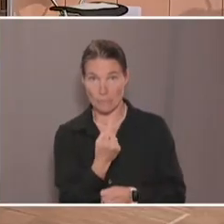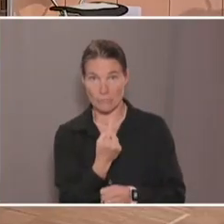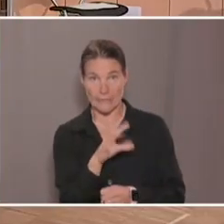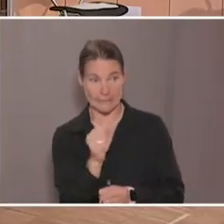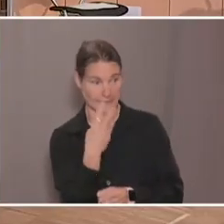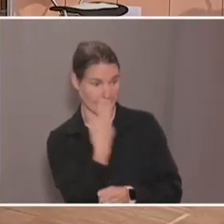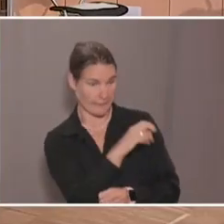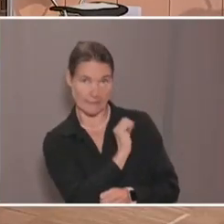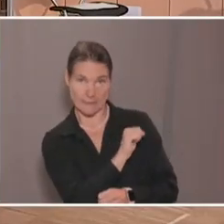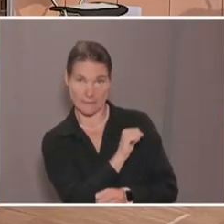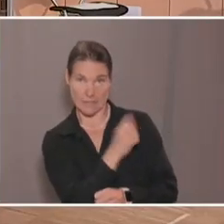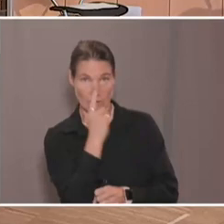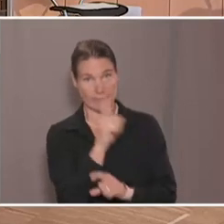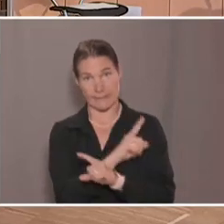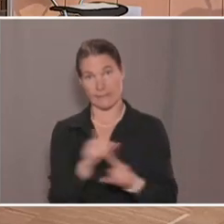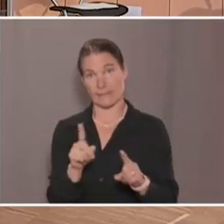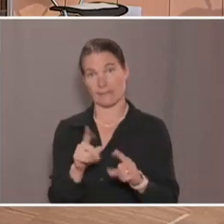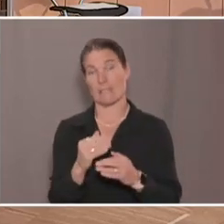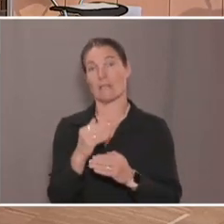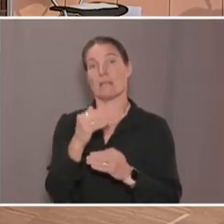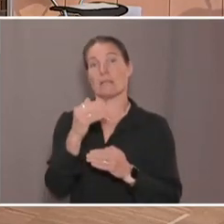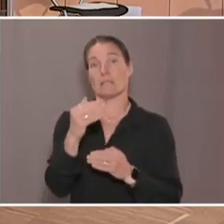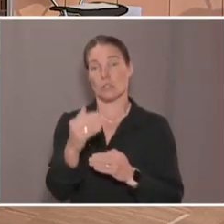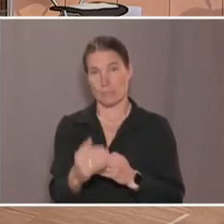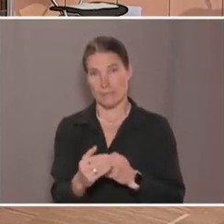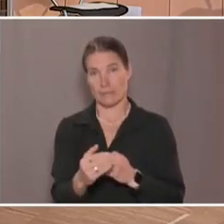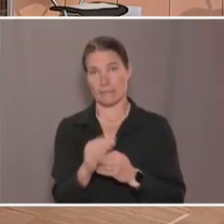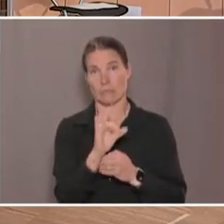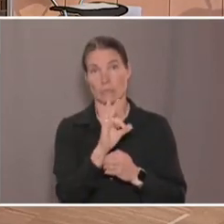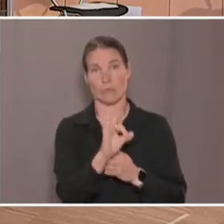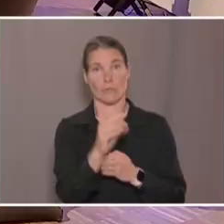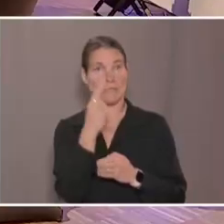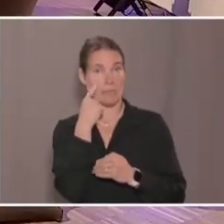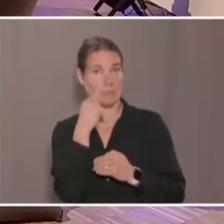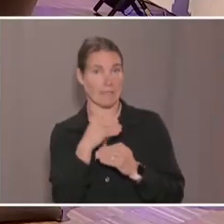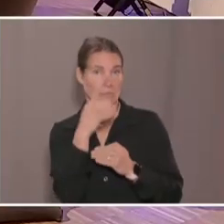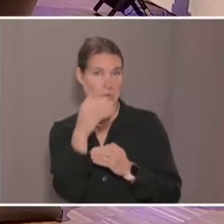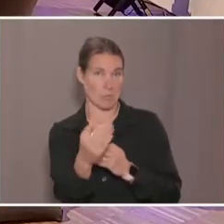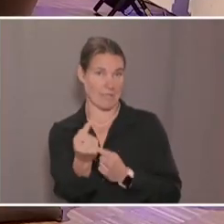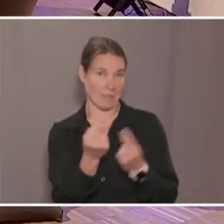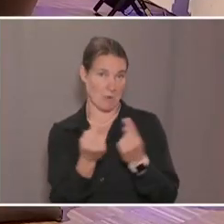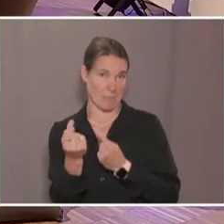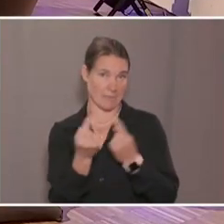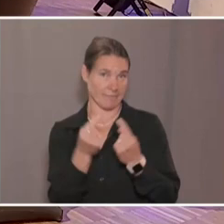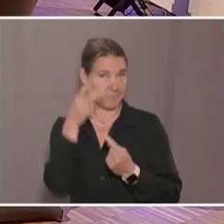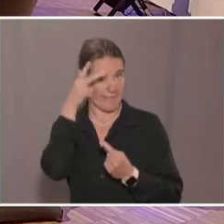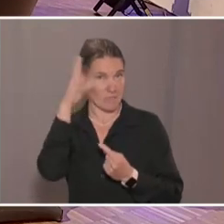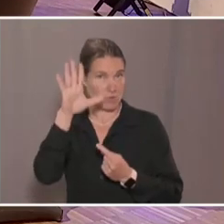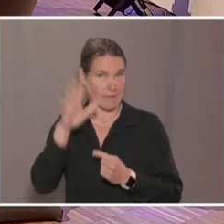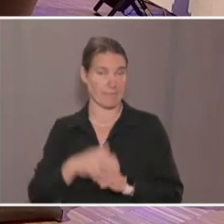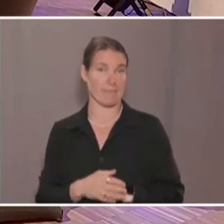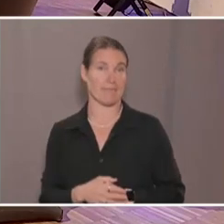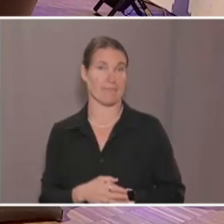Augenschein nehmen können. Und wenn nicht, dann spätestens für diejenigen, die im Raum sind, später beim Umtrunk. Die Universität